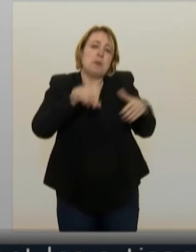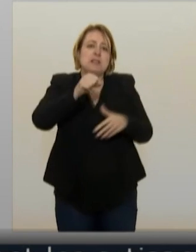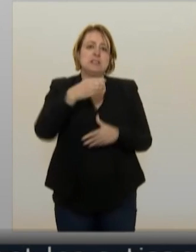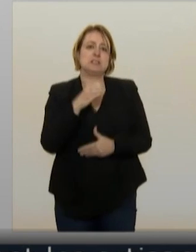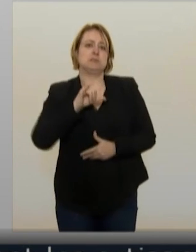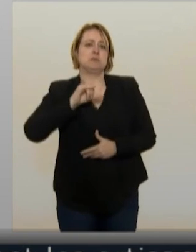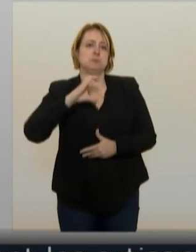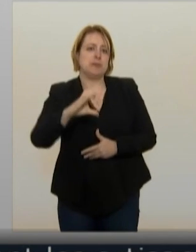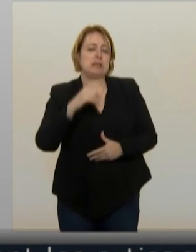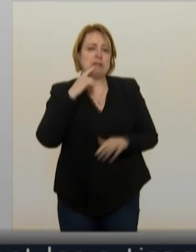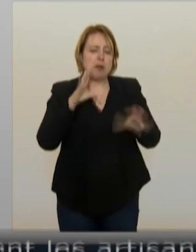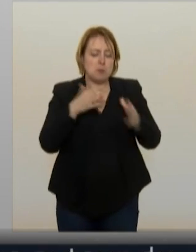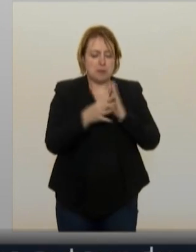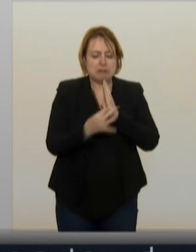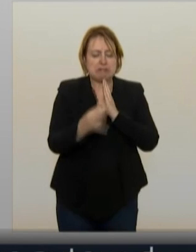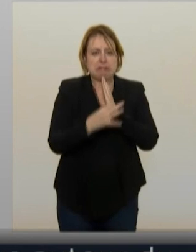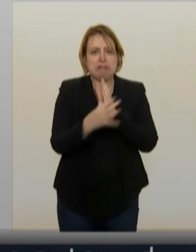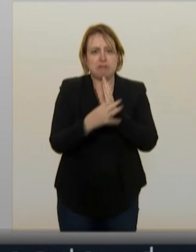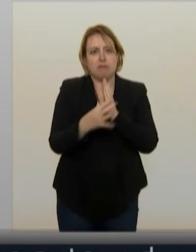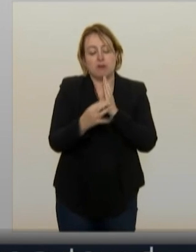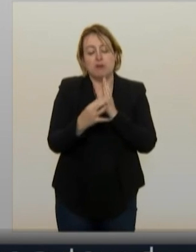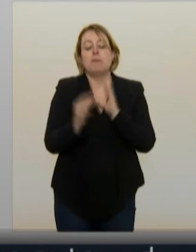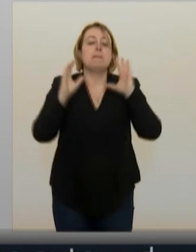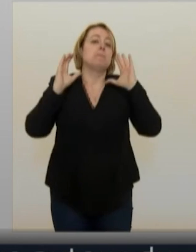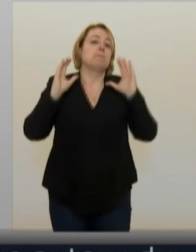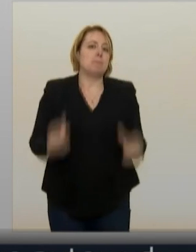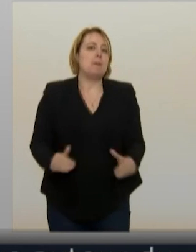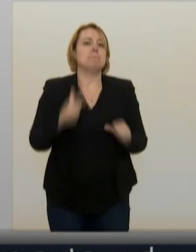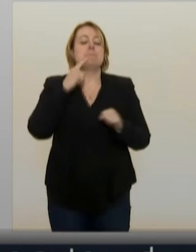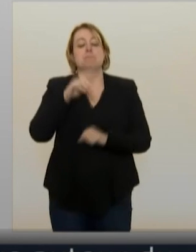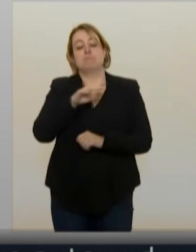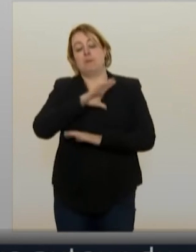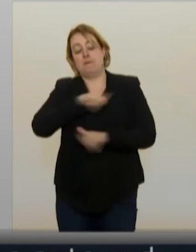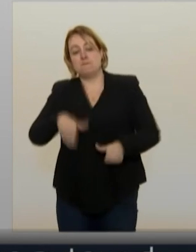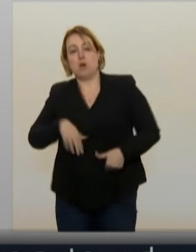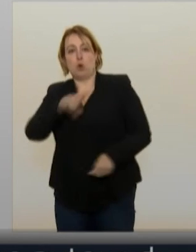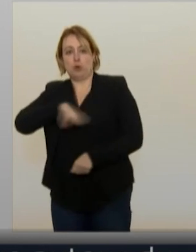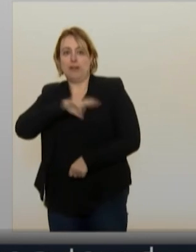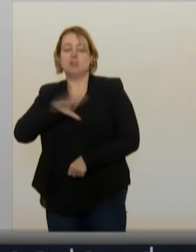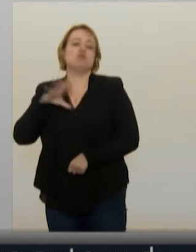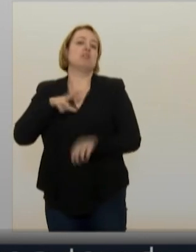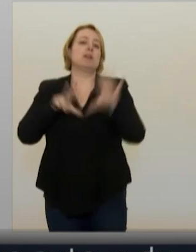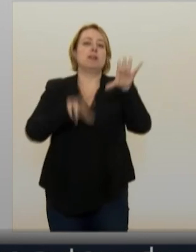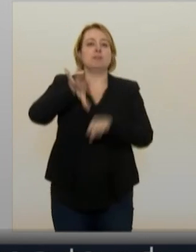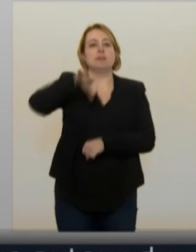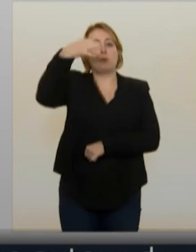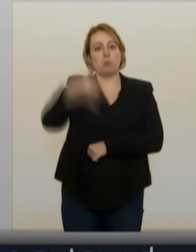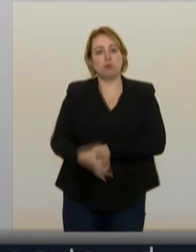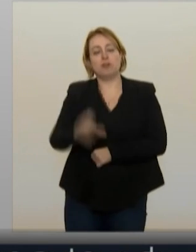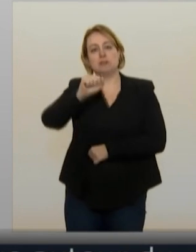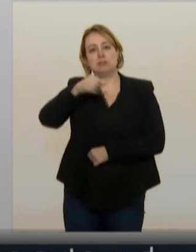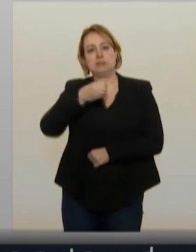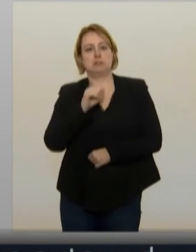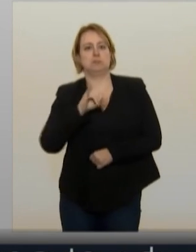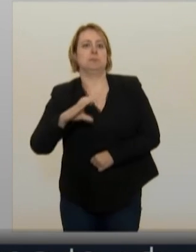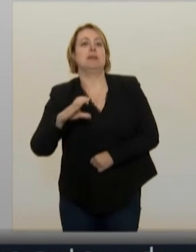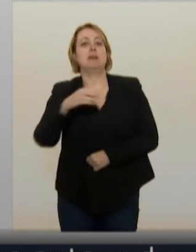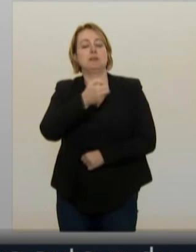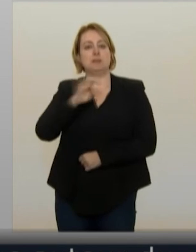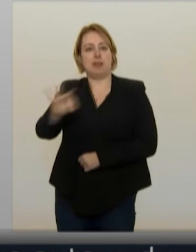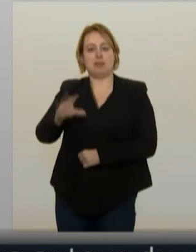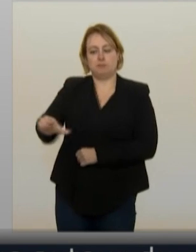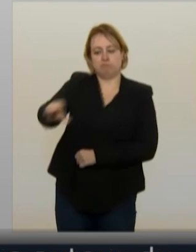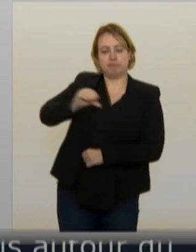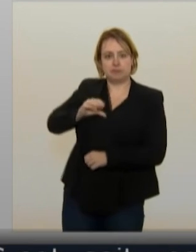partiront désormais avec une pension de 85 % du SMIC net soit une augmentation de 100 euros par